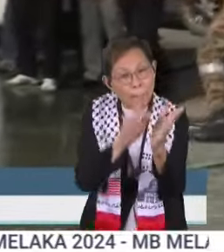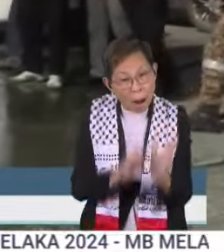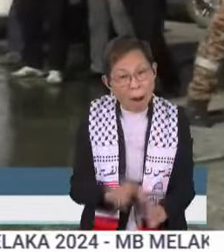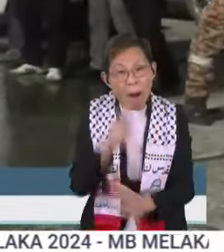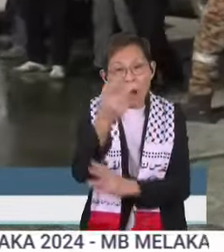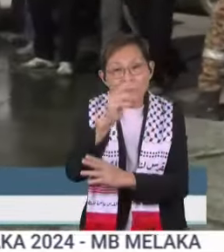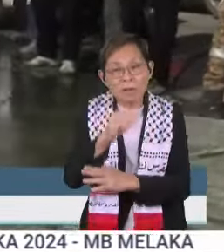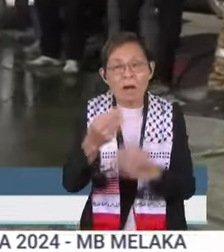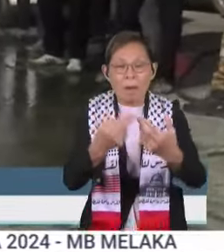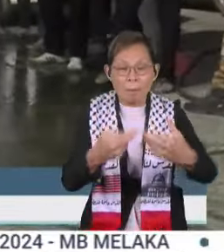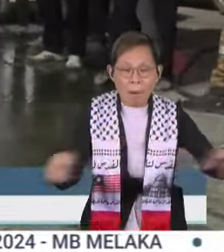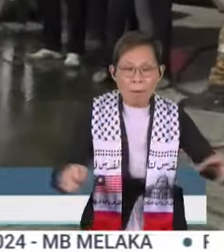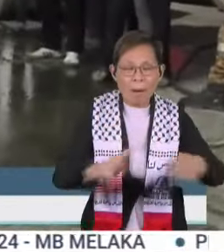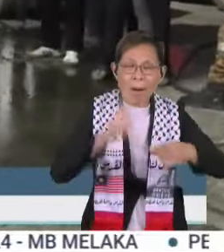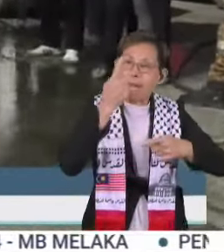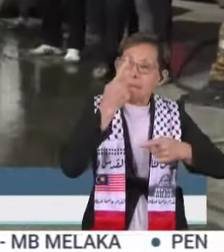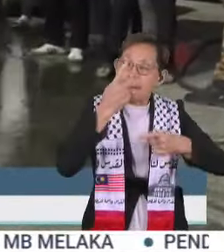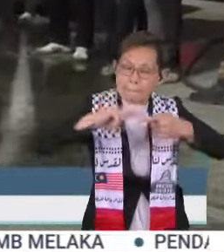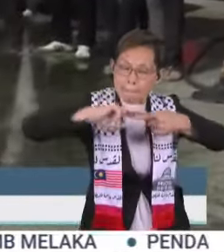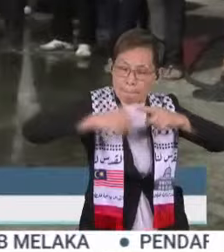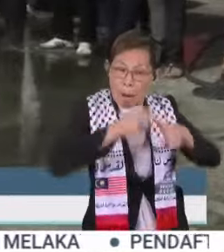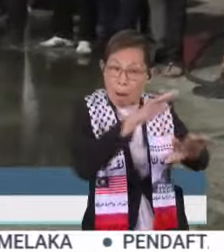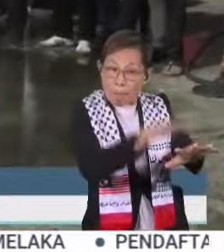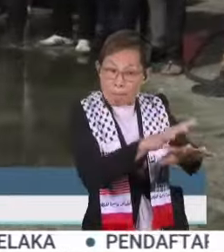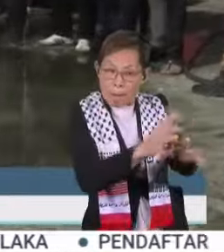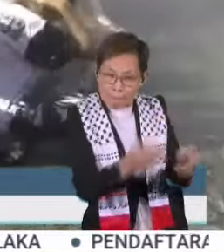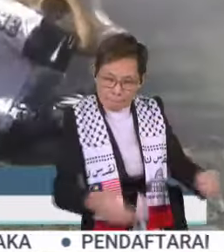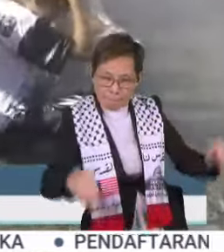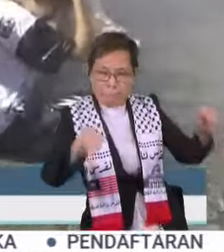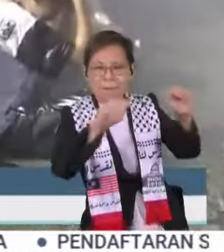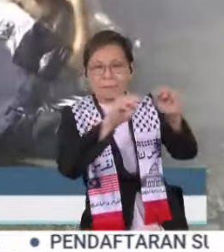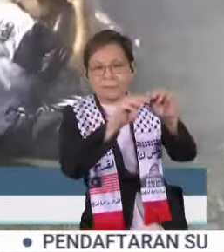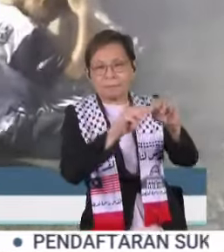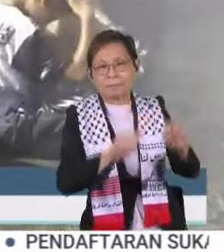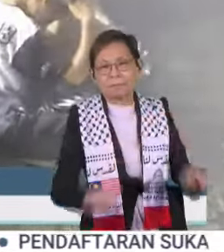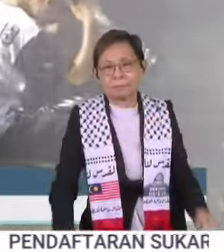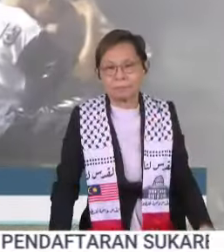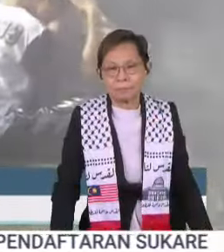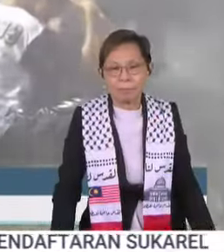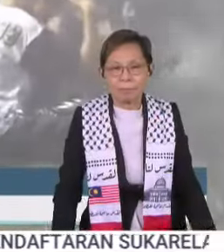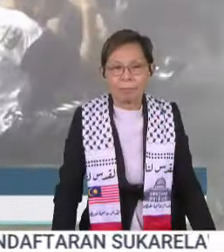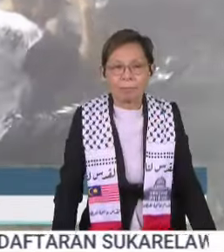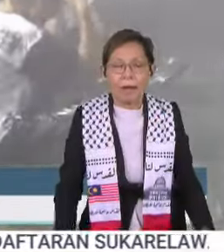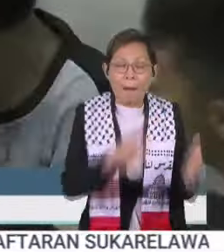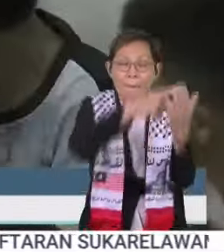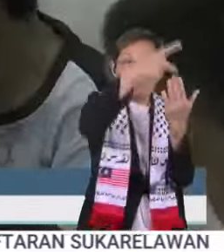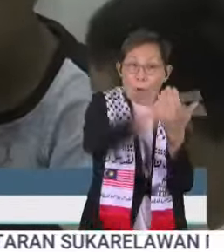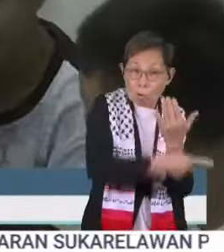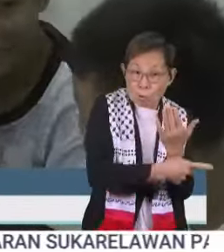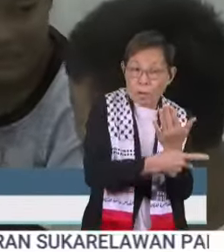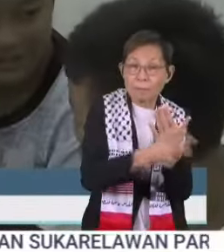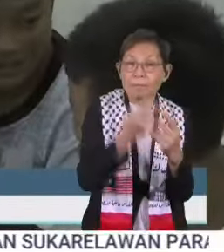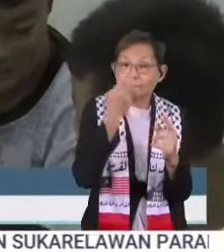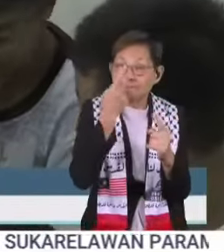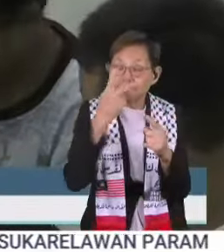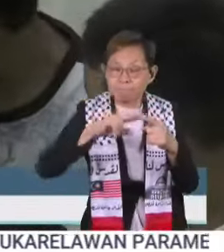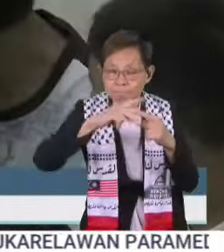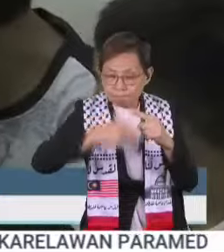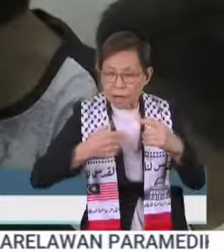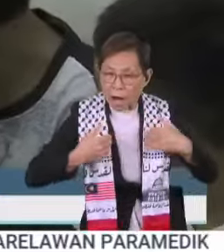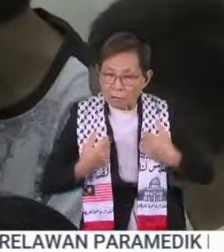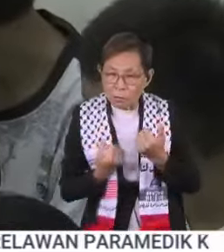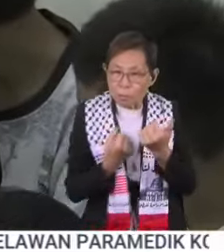merasmikan program berkatan beramai-ramai di masjid berkenaan dalam program itu Datuk Jafari turut